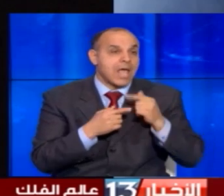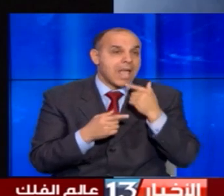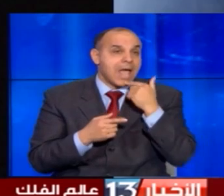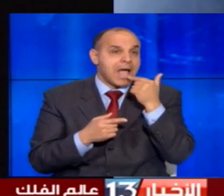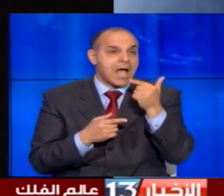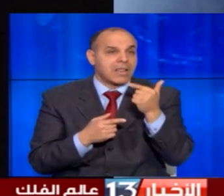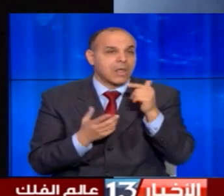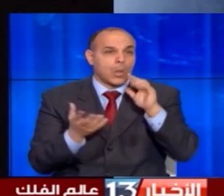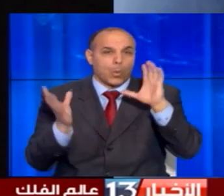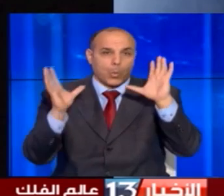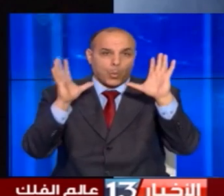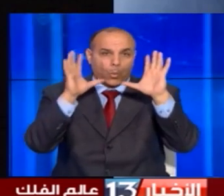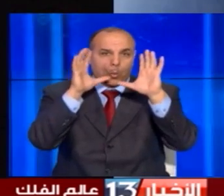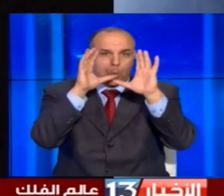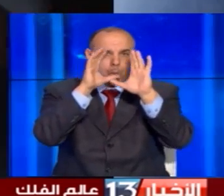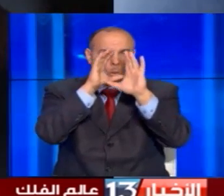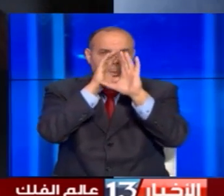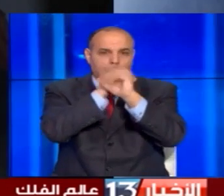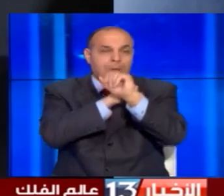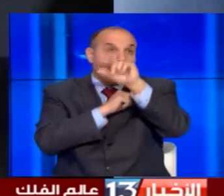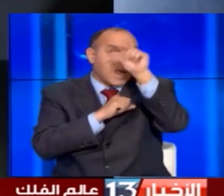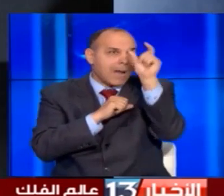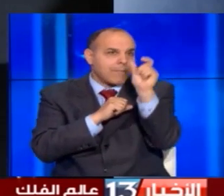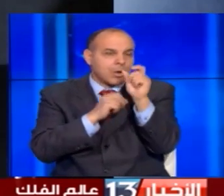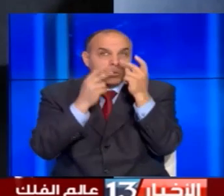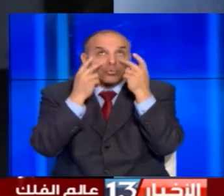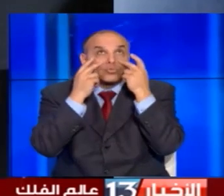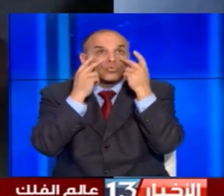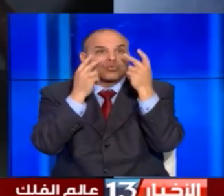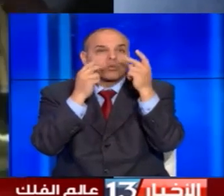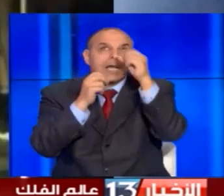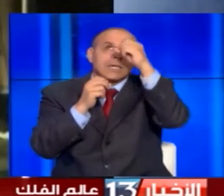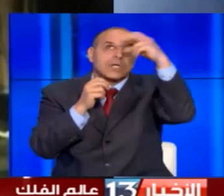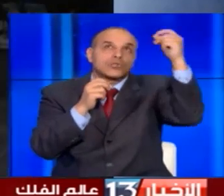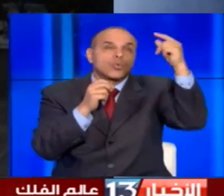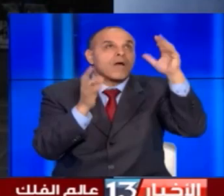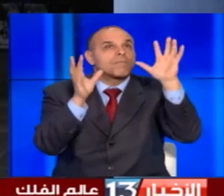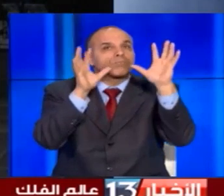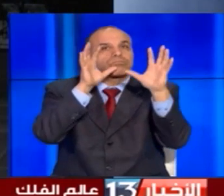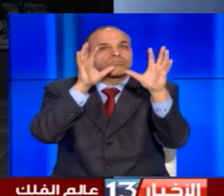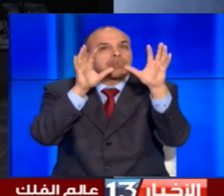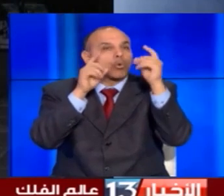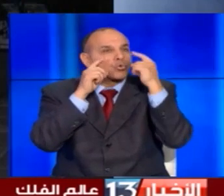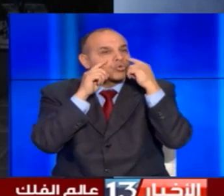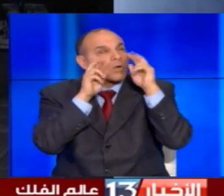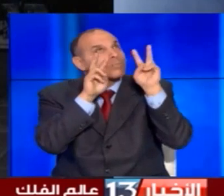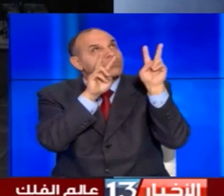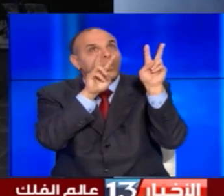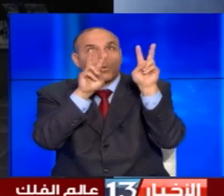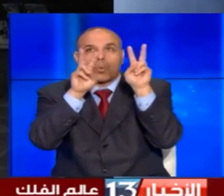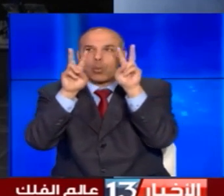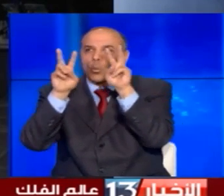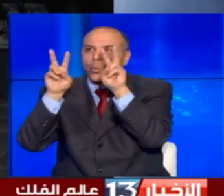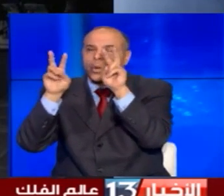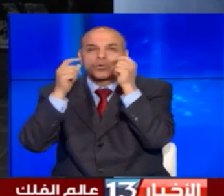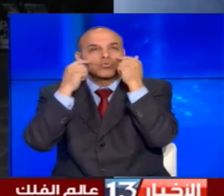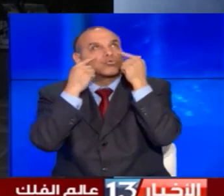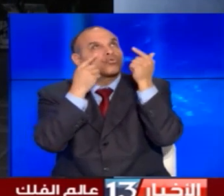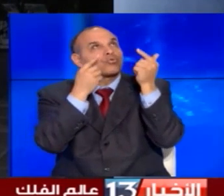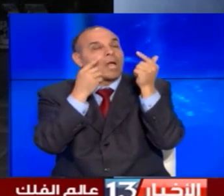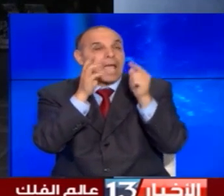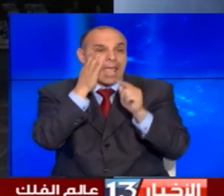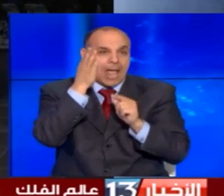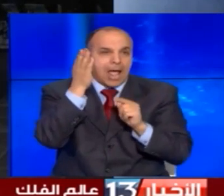أثر الخسوف الكلي للقمر أنظار متابعي النجوم والأفلاك الذين اصطفوا أمام المناظير